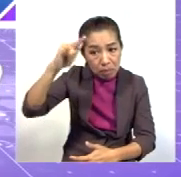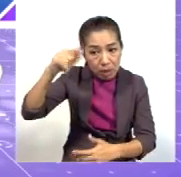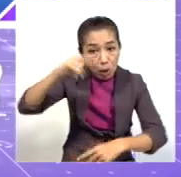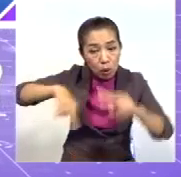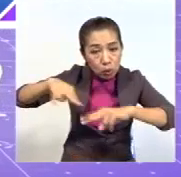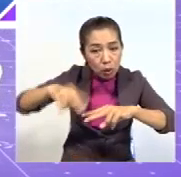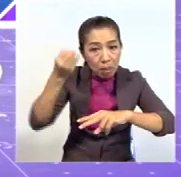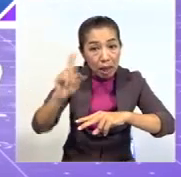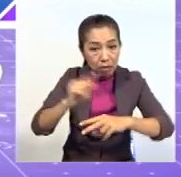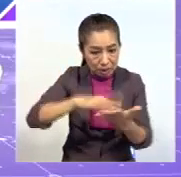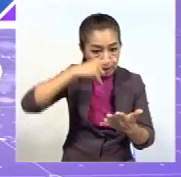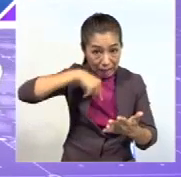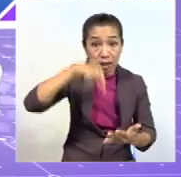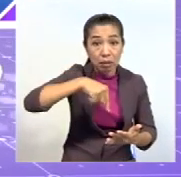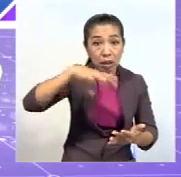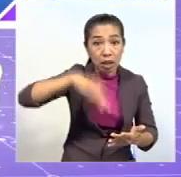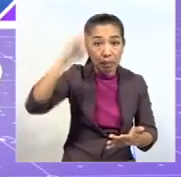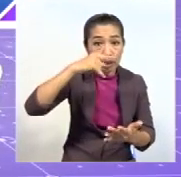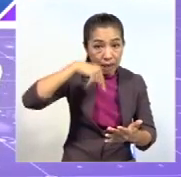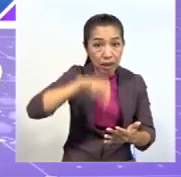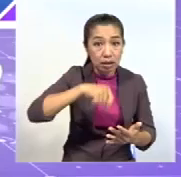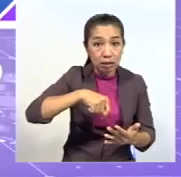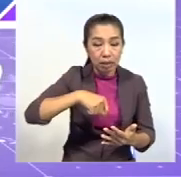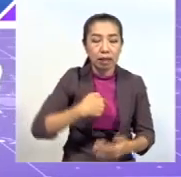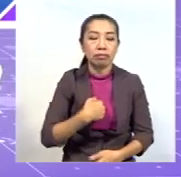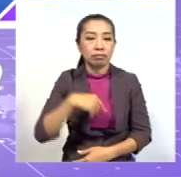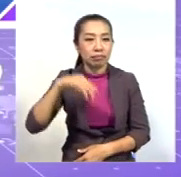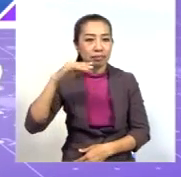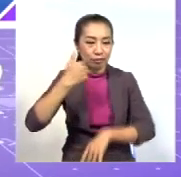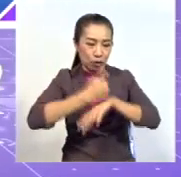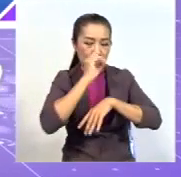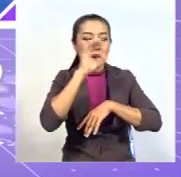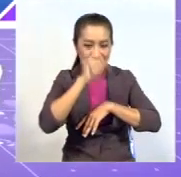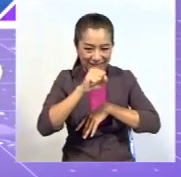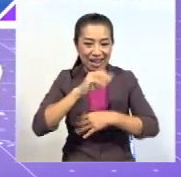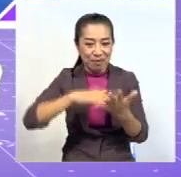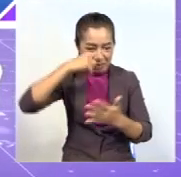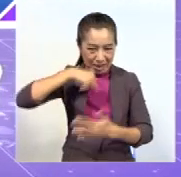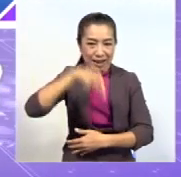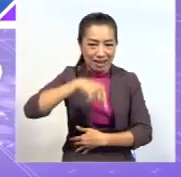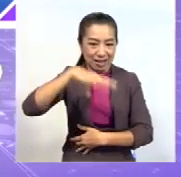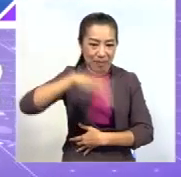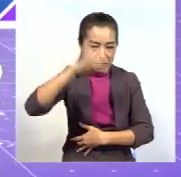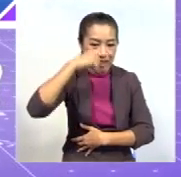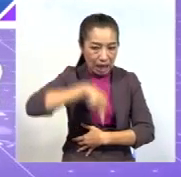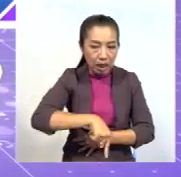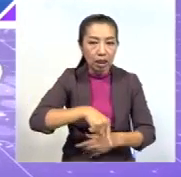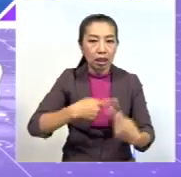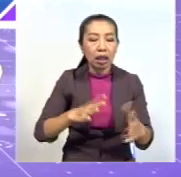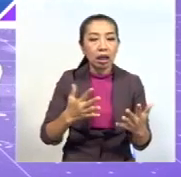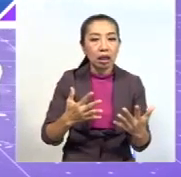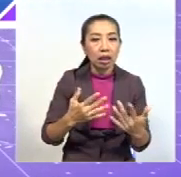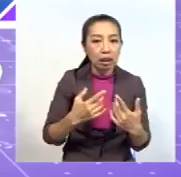ลักๆเนี่ยคือในบ้านเราใช่ไหมคะ บ้านเราครับทางด้านนี้แต่อย่างไรก็ตามหลังจากที่ทางจีนนะ